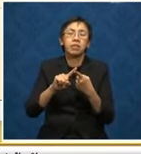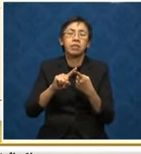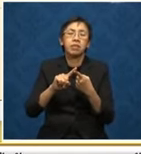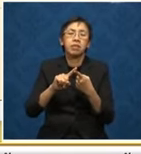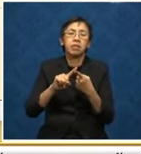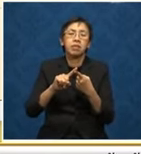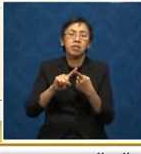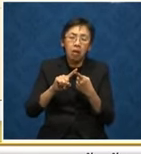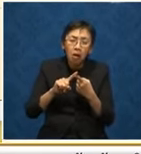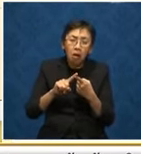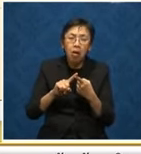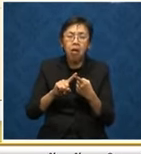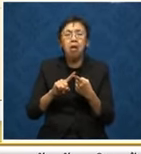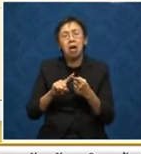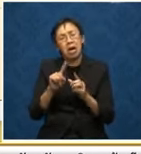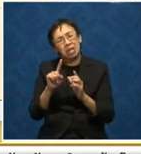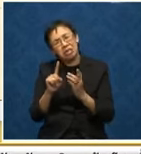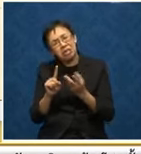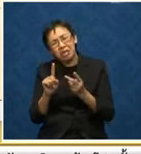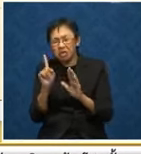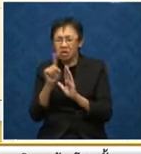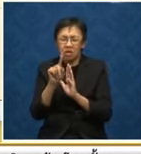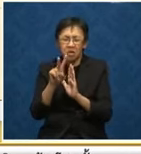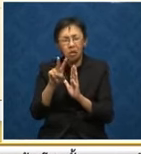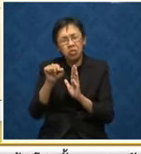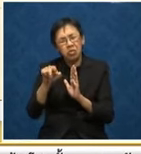เป็นมากกว่านั้นก็เดี๋ยวดูอีกทีครับ